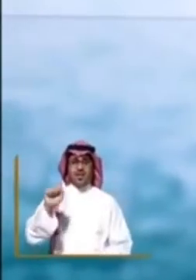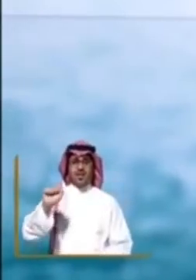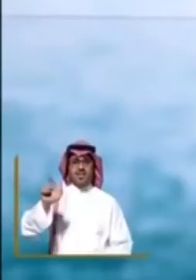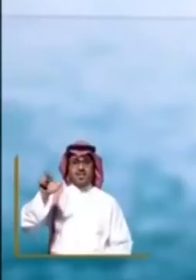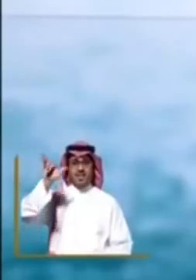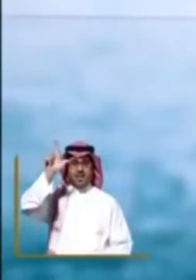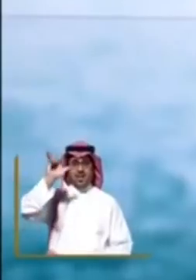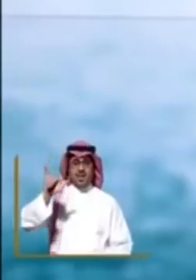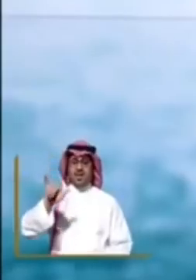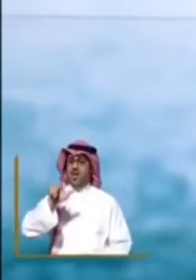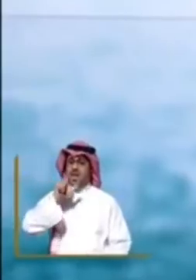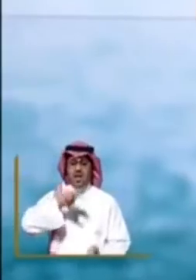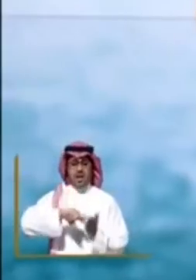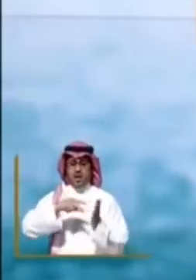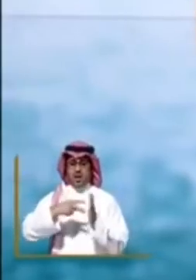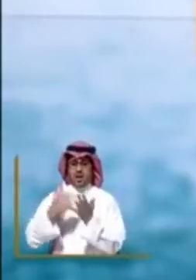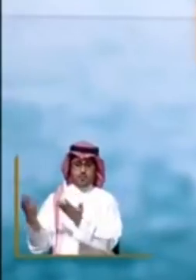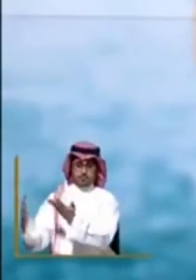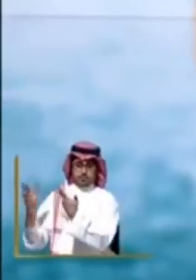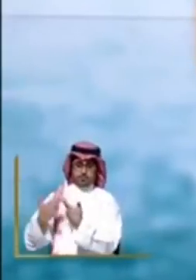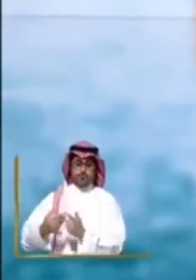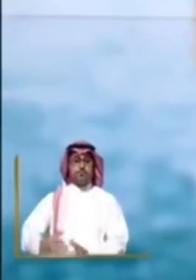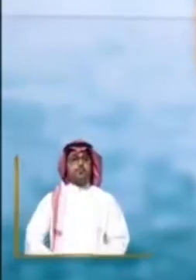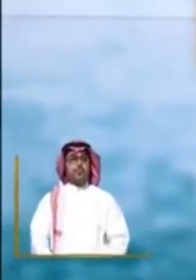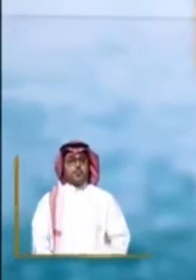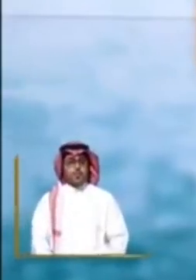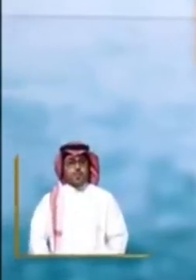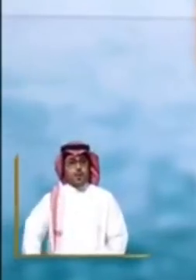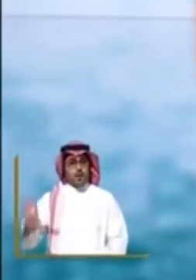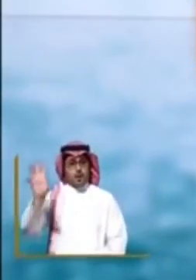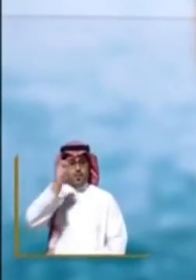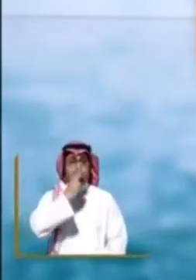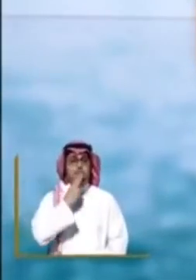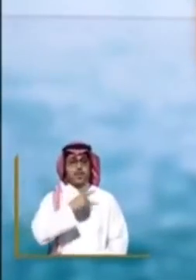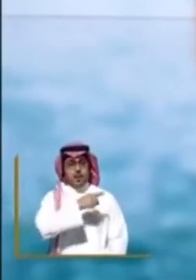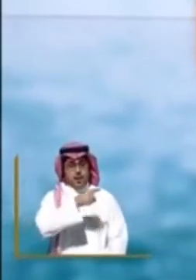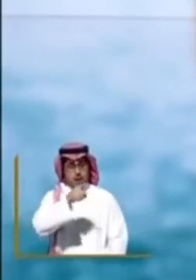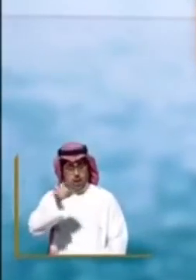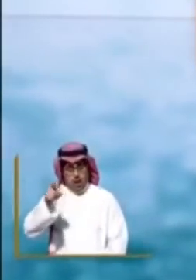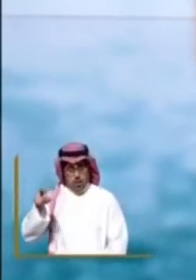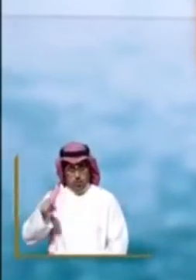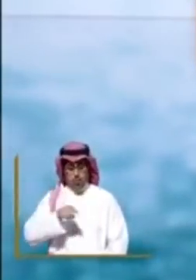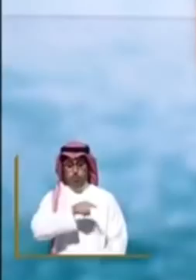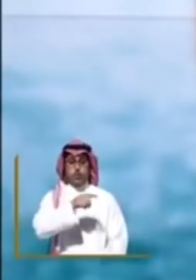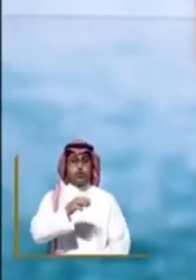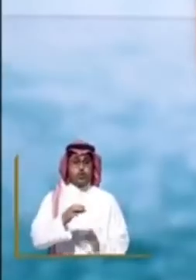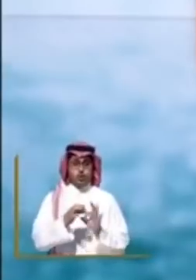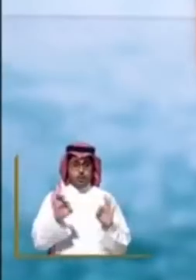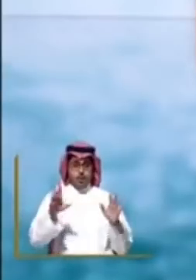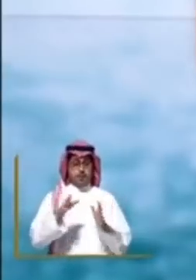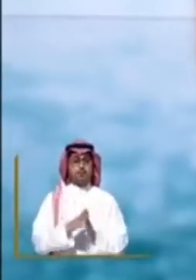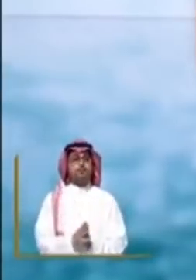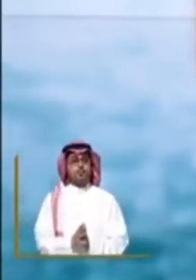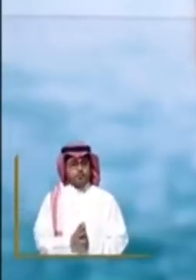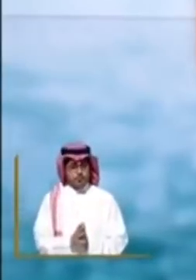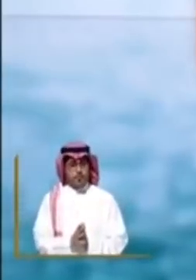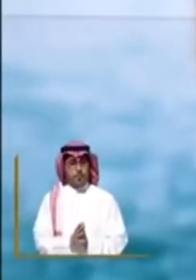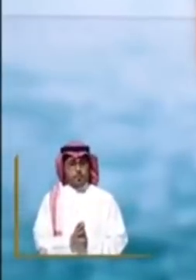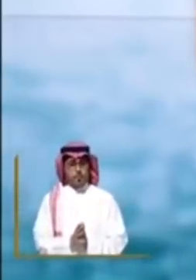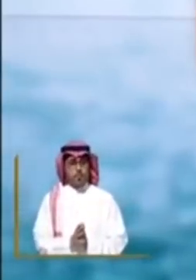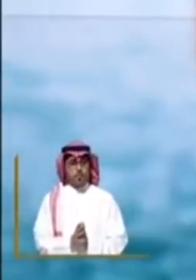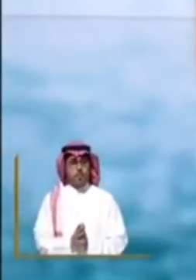الاختبار التحصيلي؟ مساء الخير أستاذ نافي، ومساء الخير على المشاهدين والمشاهدات.